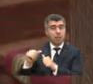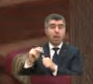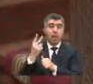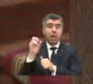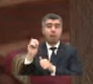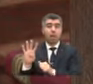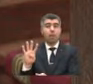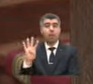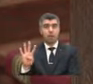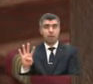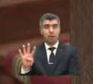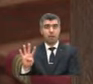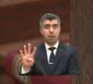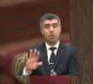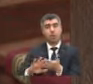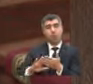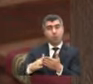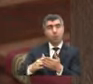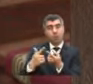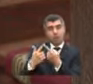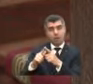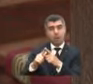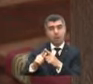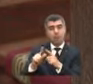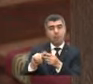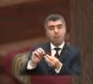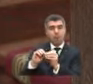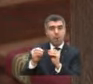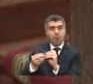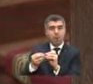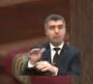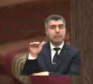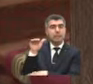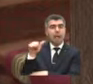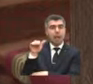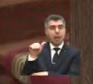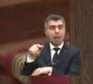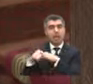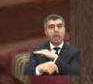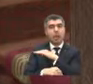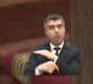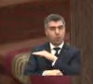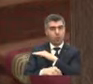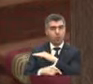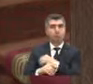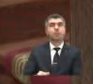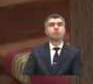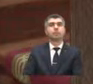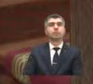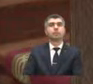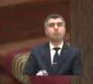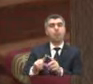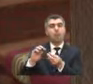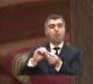بلي كانت الازمه ديال البولب، واحد العدد ديال الناس اللي في الصحراء يعني في المناطق الجنوبيه ديالنا كانوا عندهم مشاكل